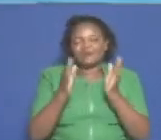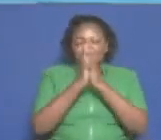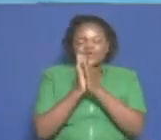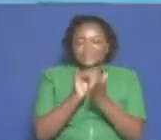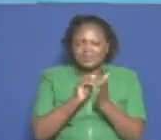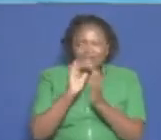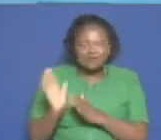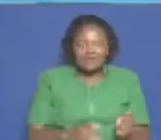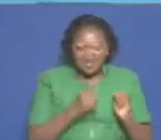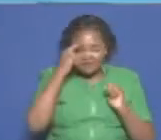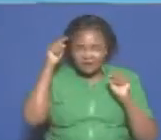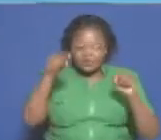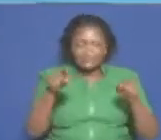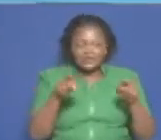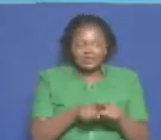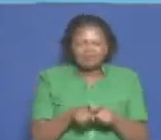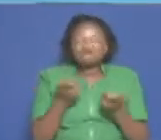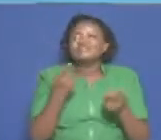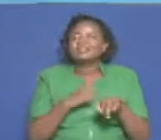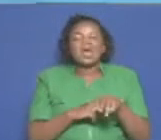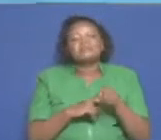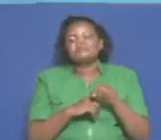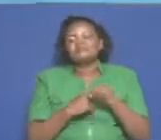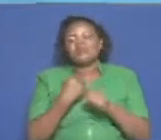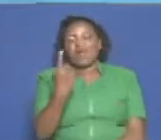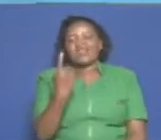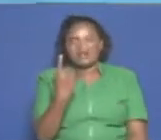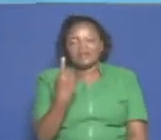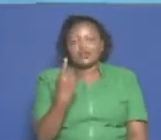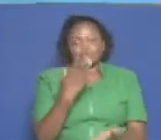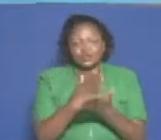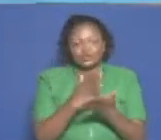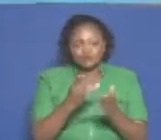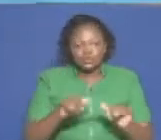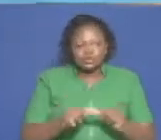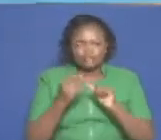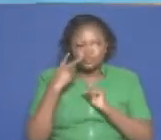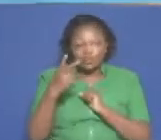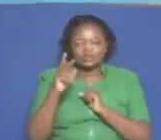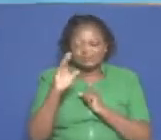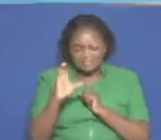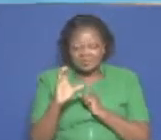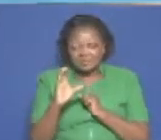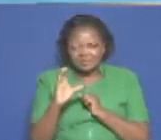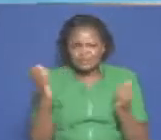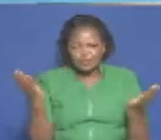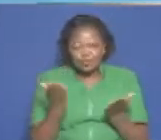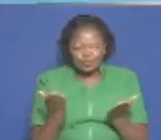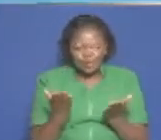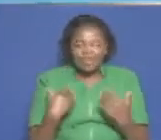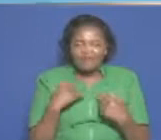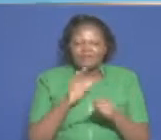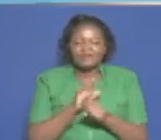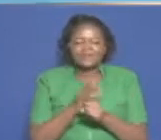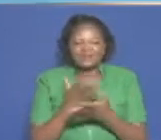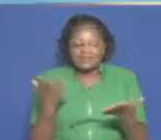tutakuwa tunakuandalia kwenye taarifa zetu mwendo wa saa 7, na bila shaka uzidi tu kutazama KBC Channel 1 ambapo tunayo mengi.